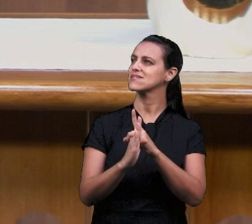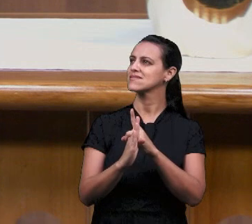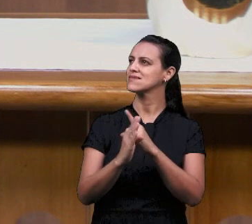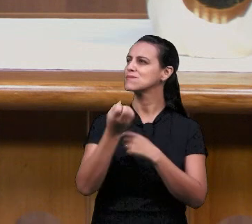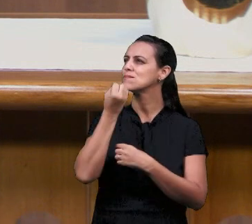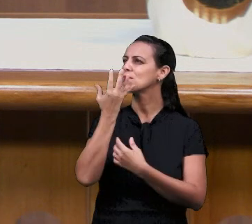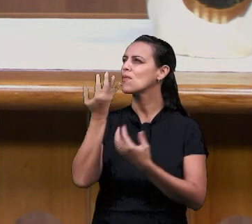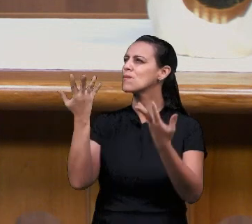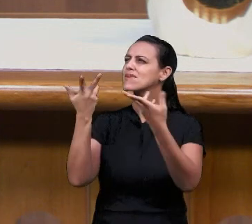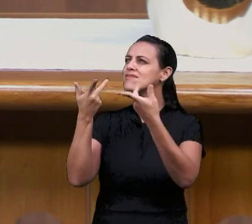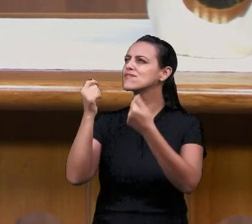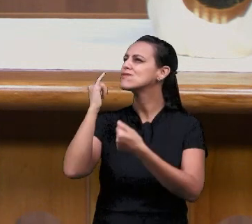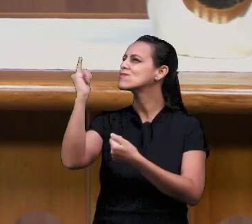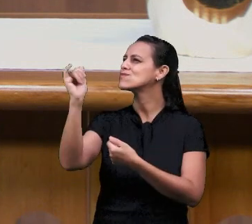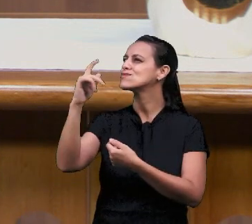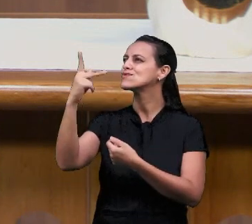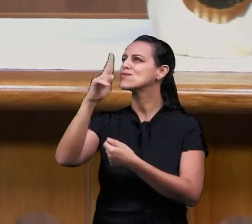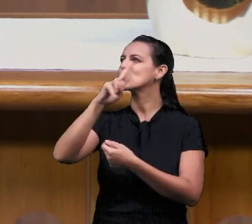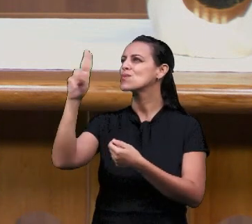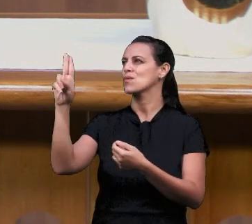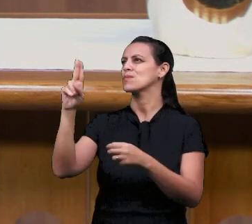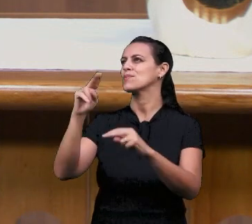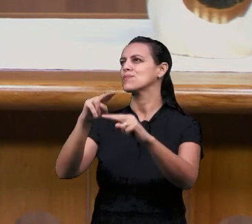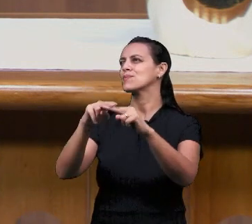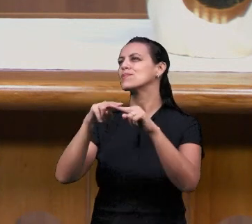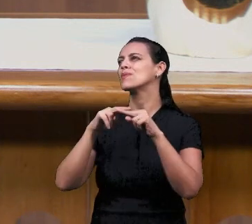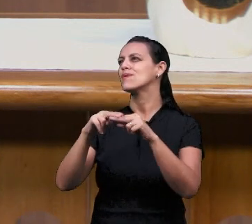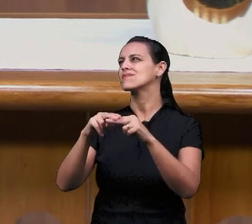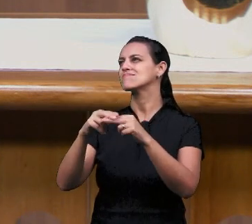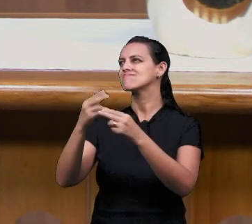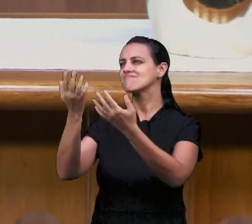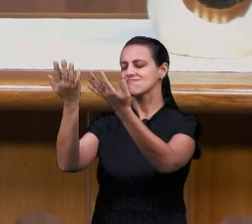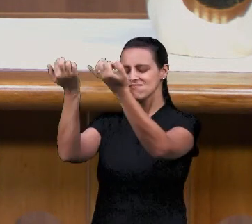ton nom pour cette nourriture